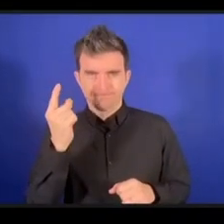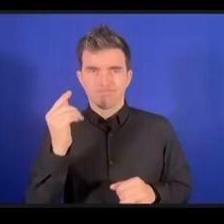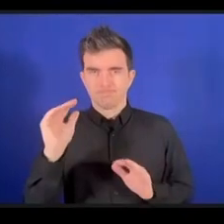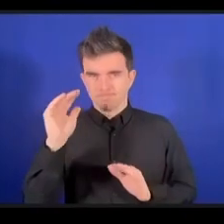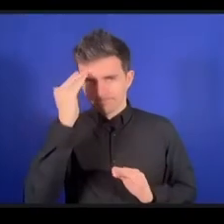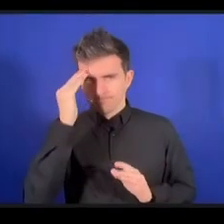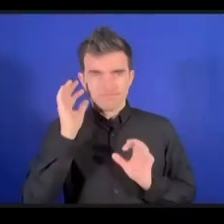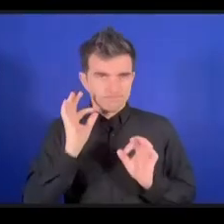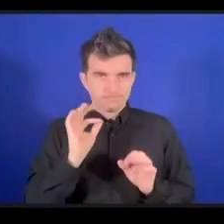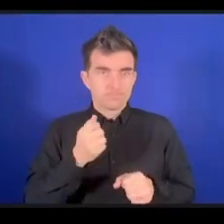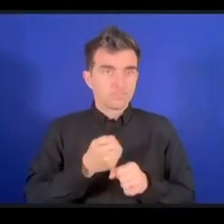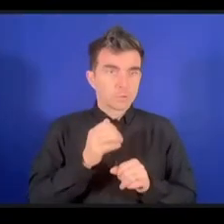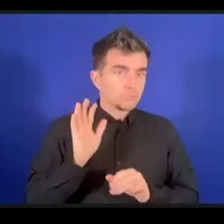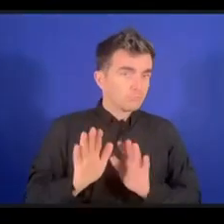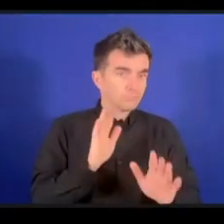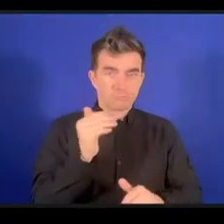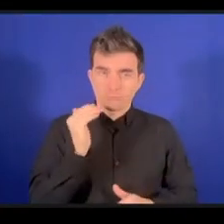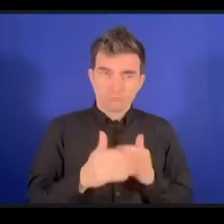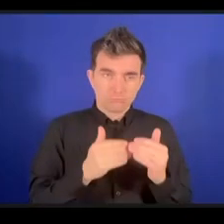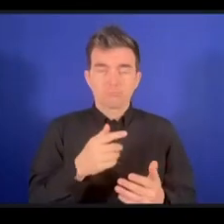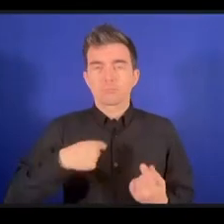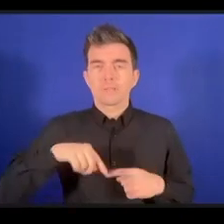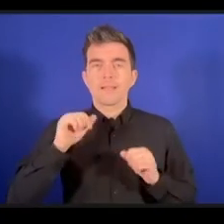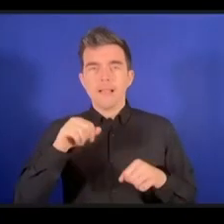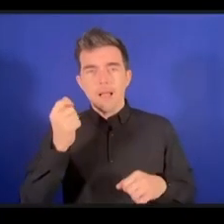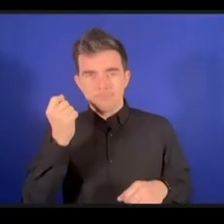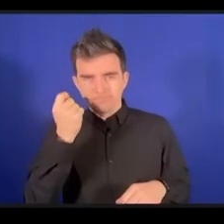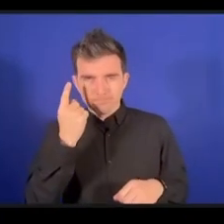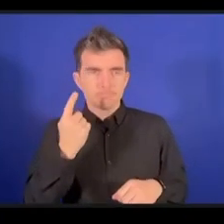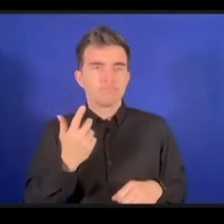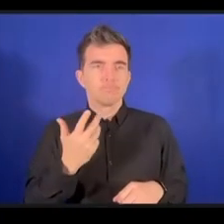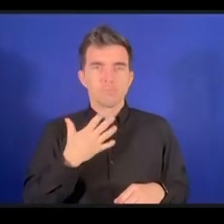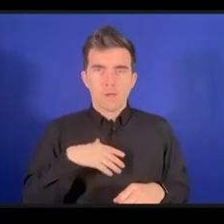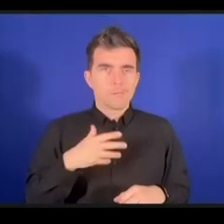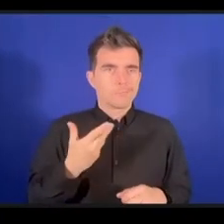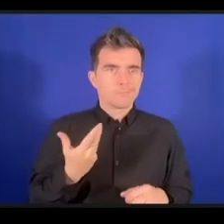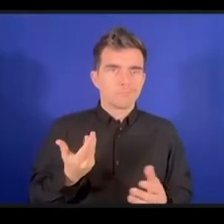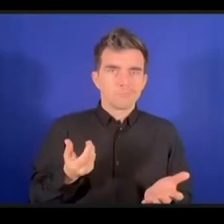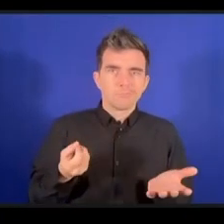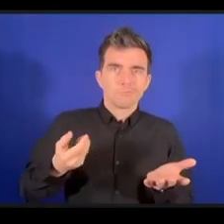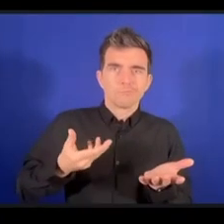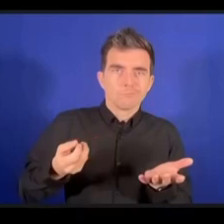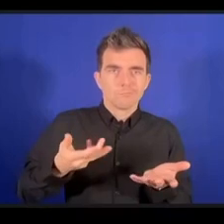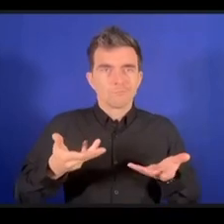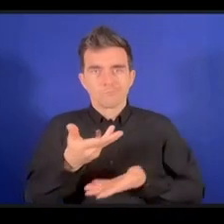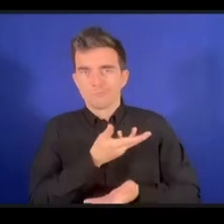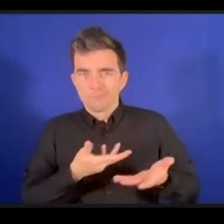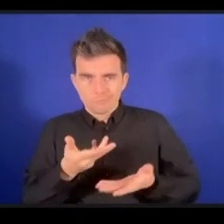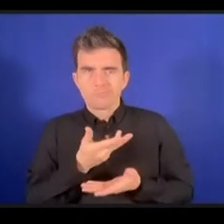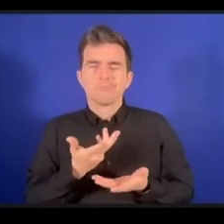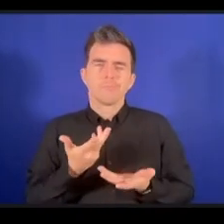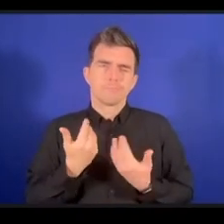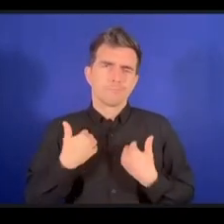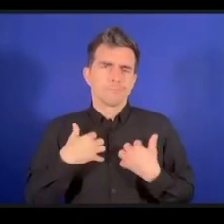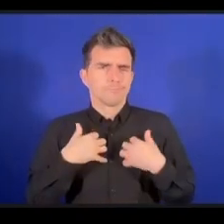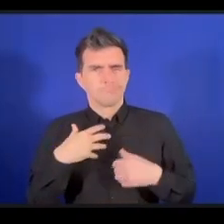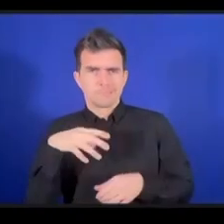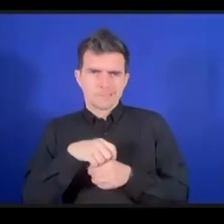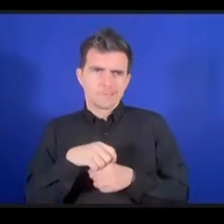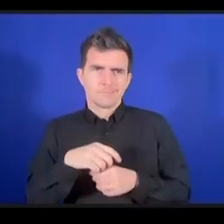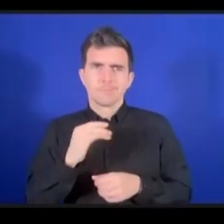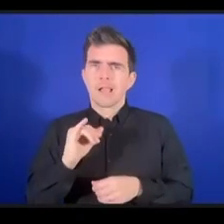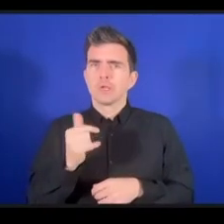解和保护儿童权利。对我们来说呢，我们也非常振奋能够成为也能够让 IGF 给我们这个机